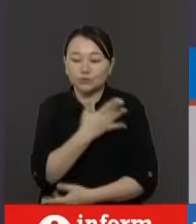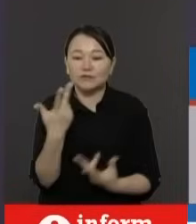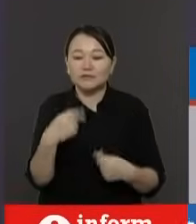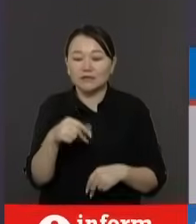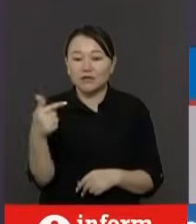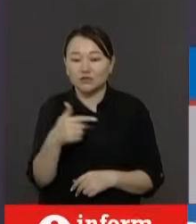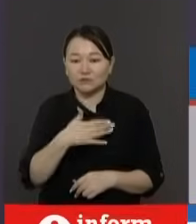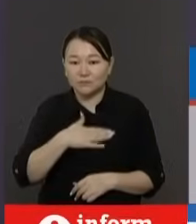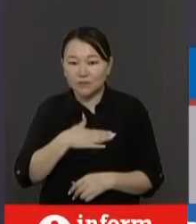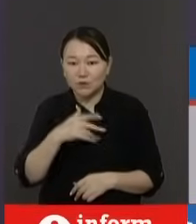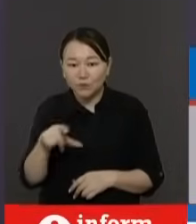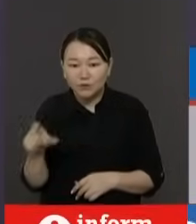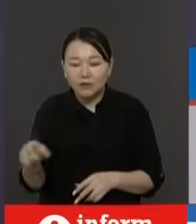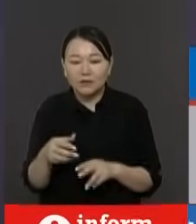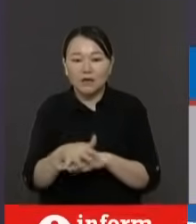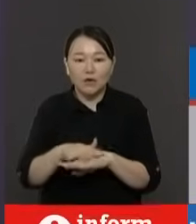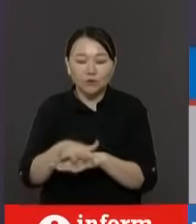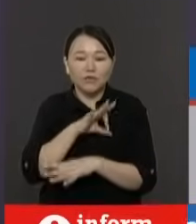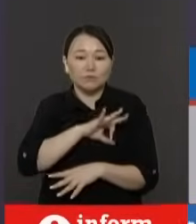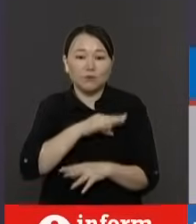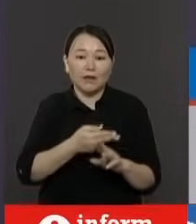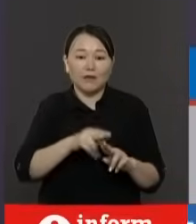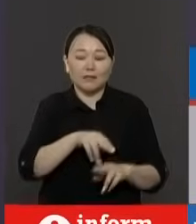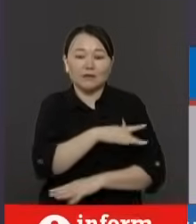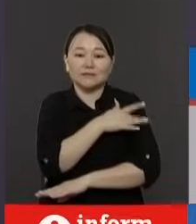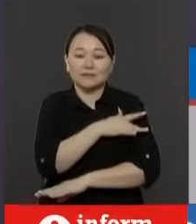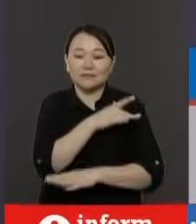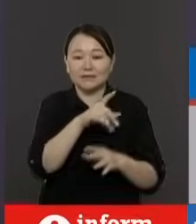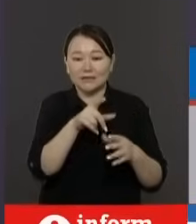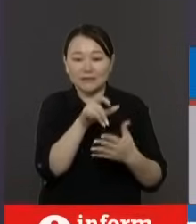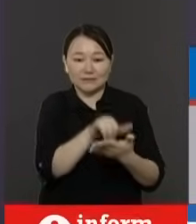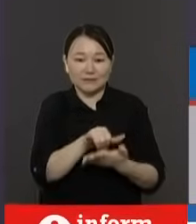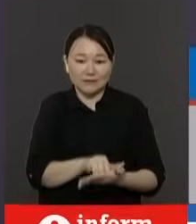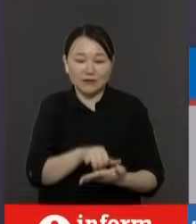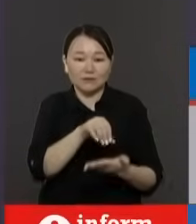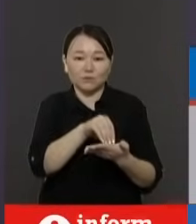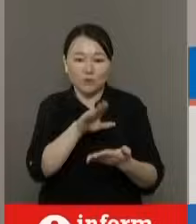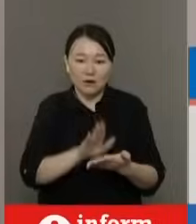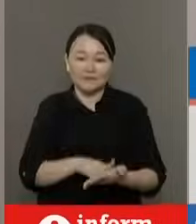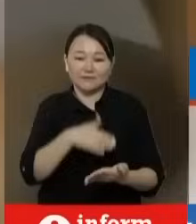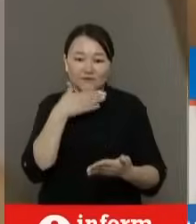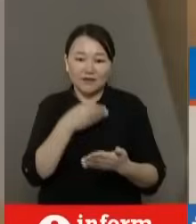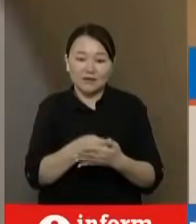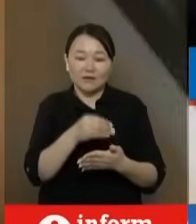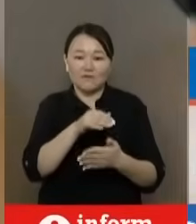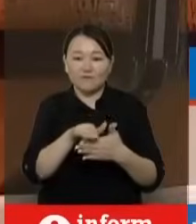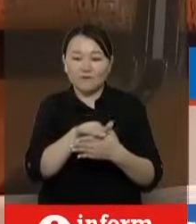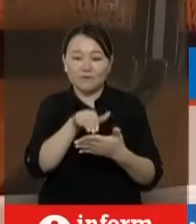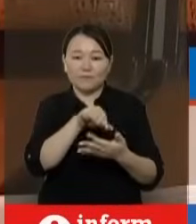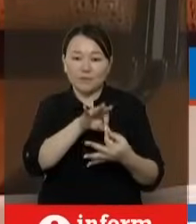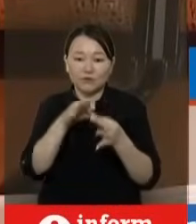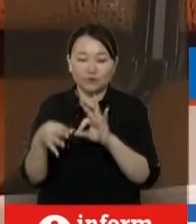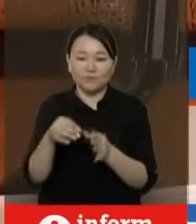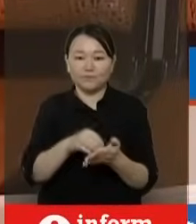граждане наши при использовании этих сервисов указывают, заполняют свои персональные данные. Кроме